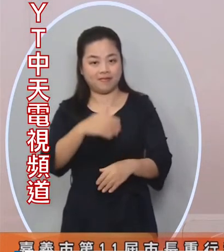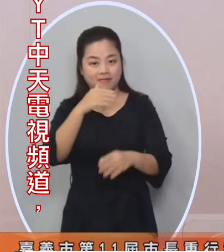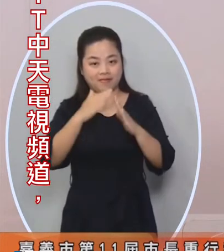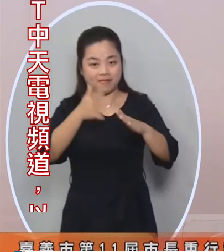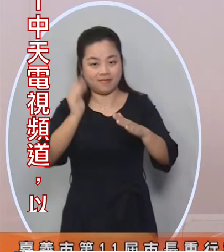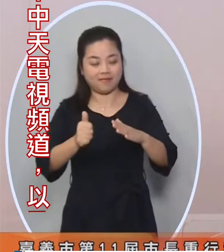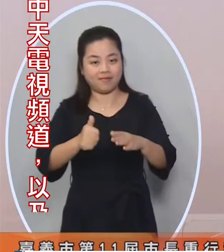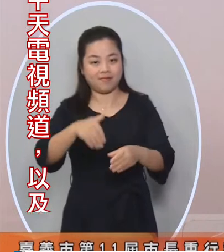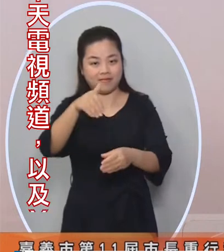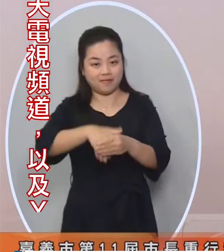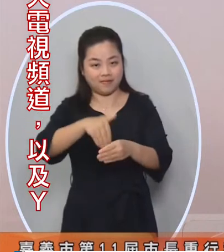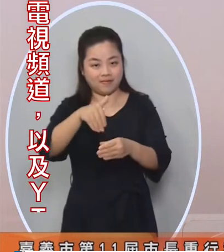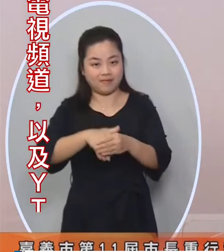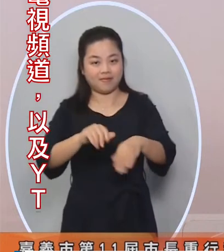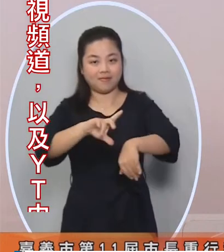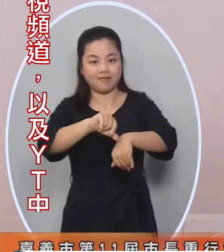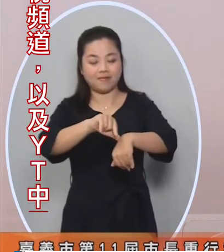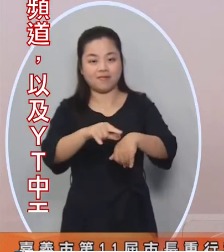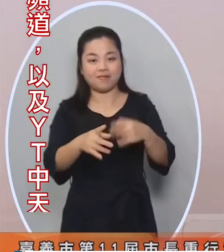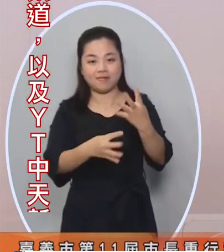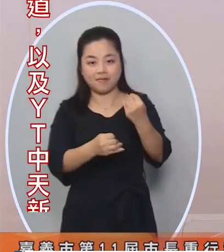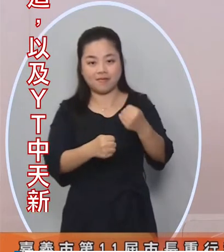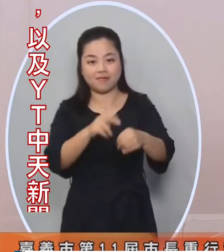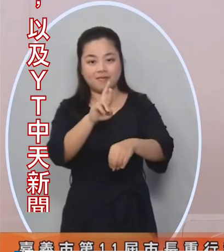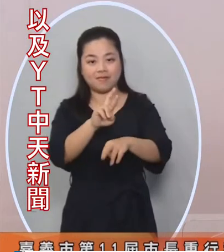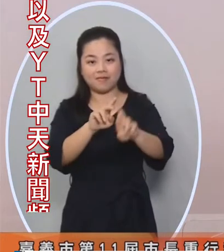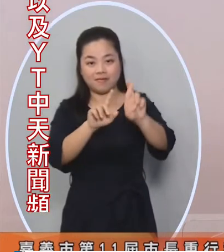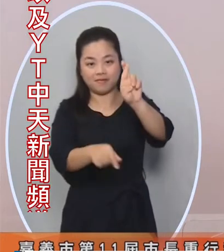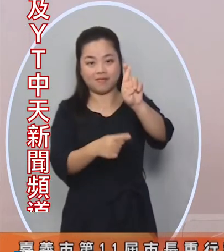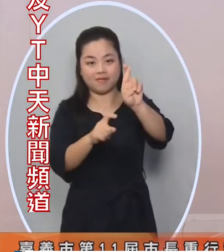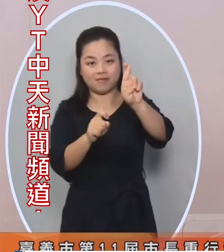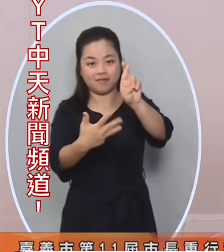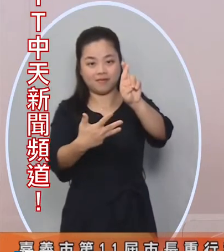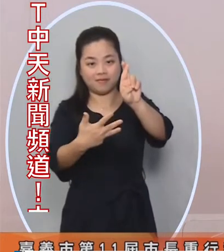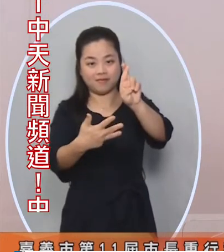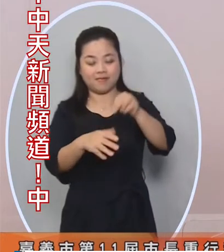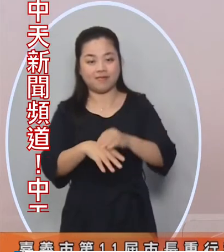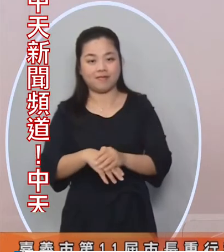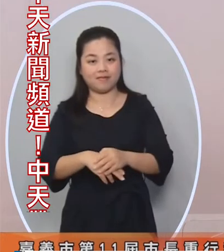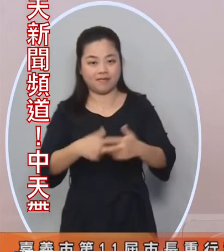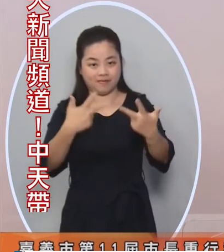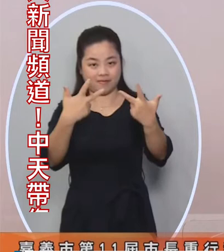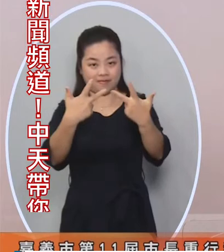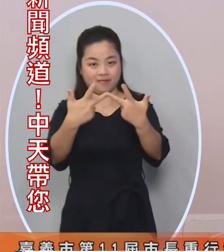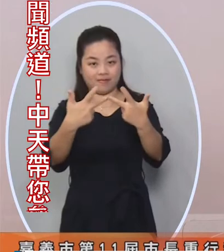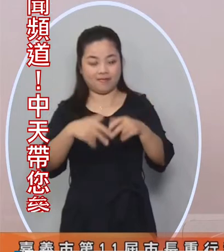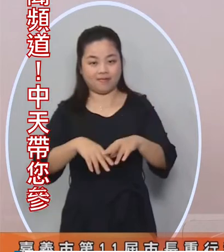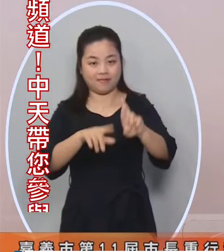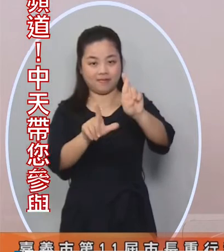举的时间定伫12月18日礼拜日。